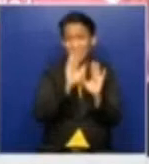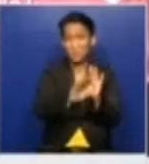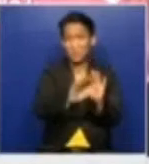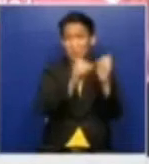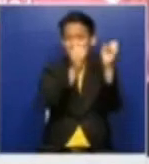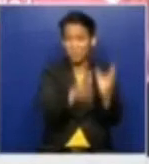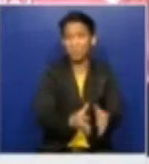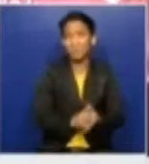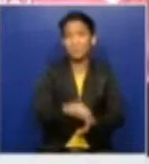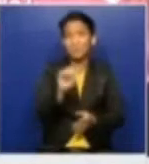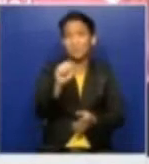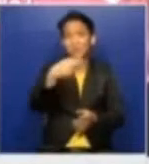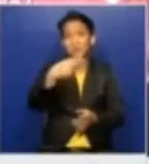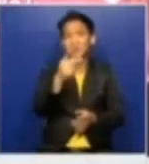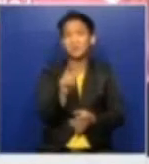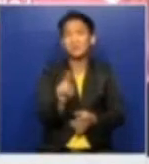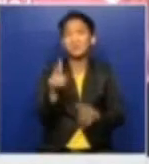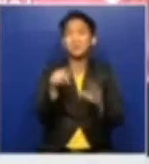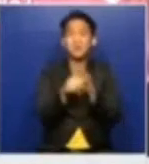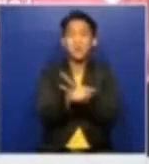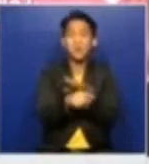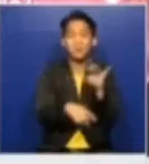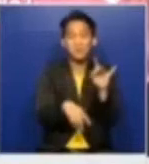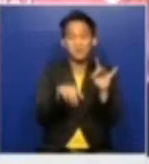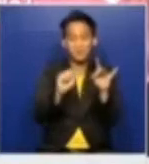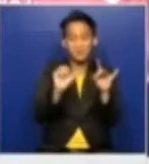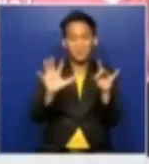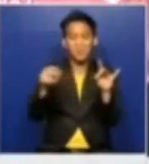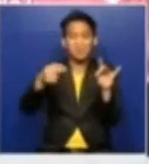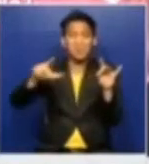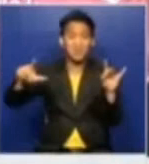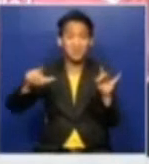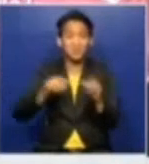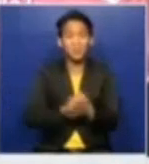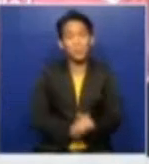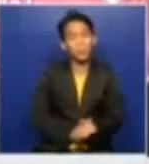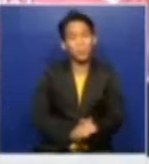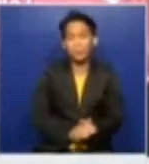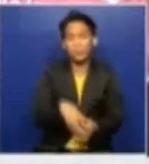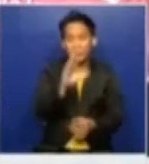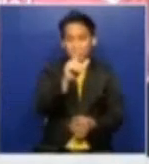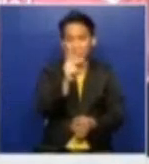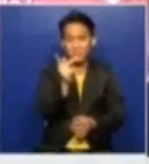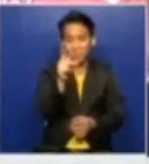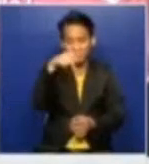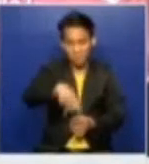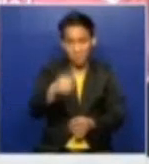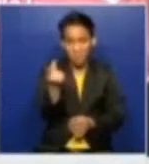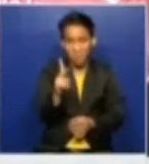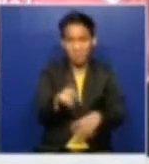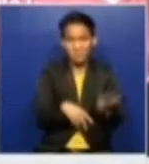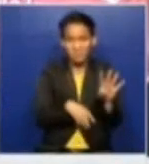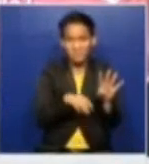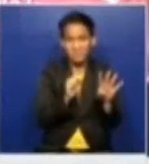ดคือของสหกรณ์เนี่ยประมาณ 850,000 ล้านจากของชปคที่ยอมสินเนี่ยประมาณ 400,000 ล้านและ